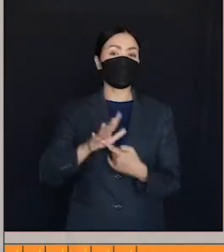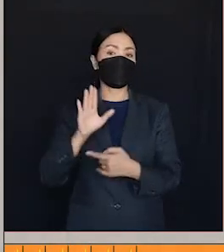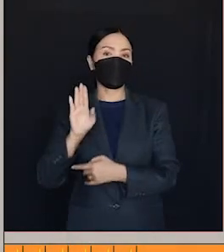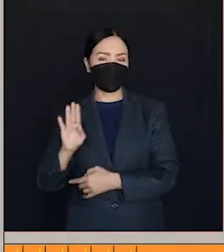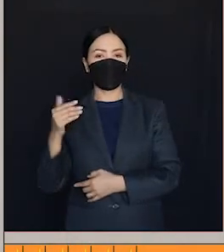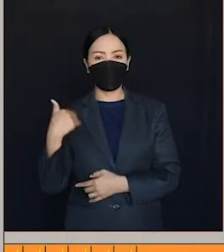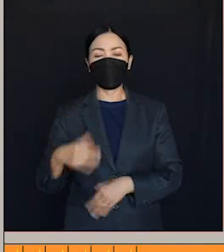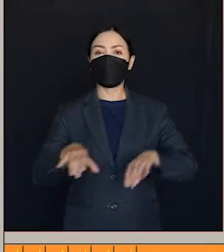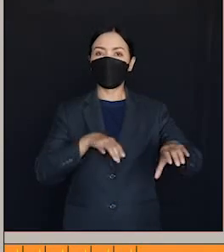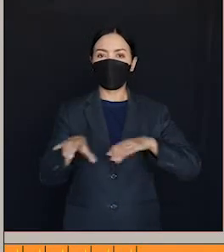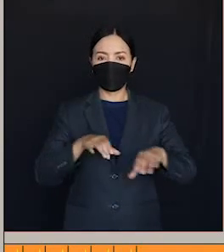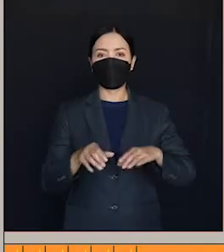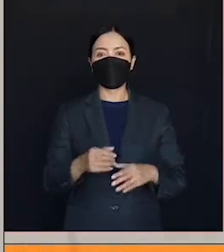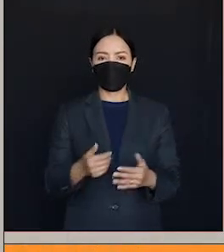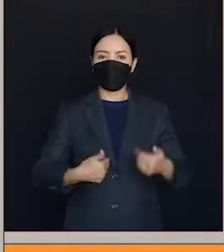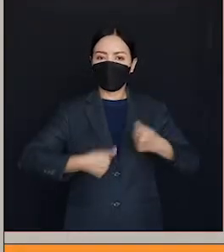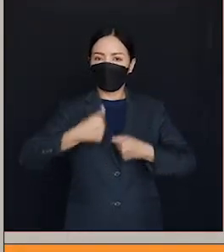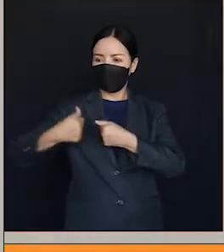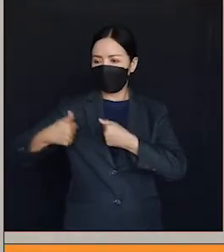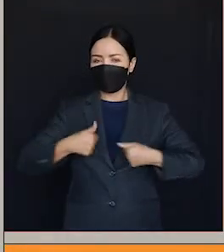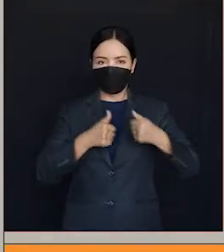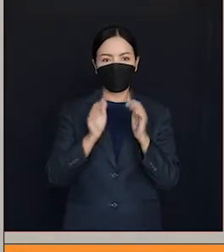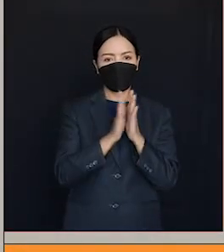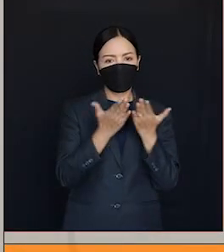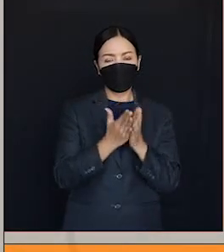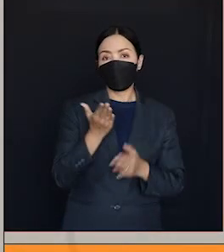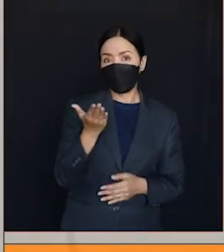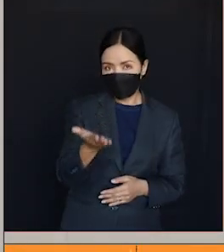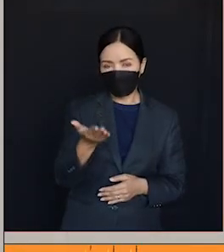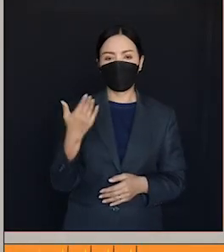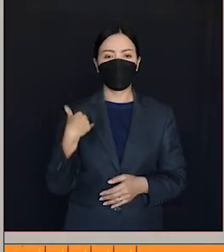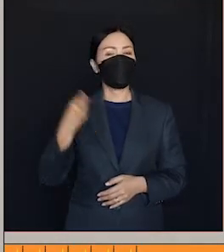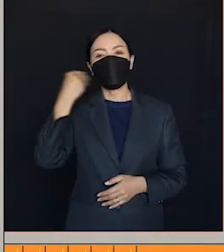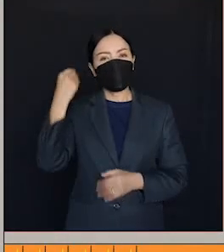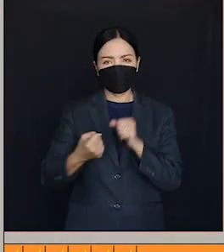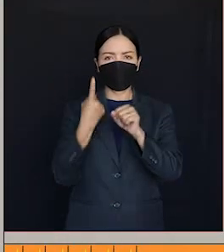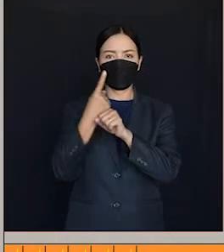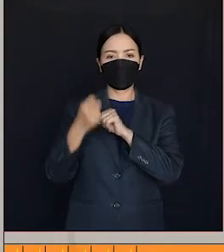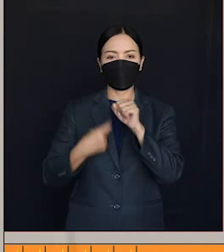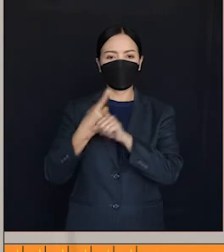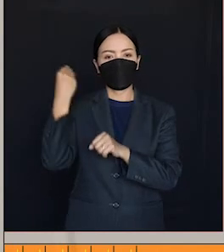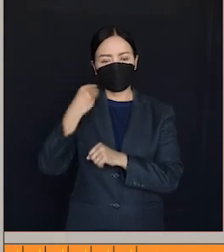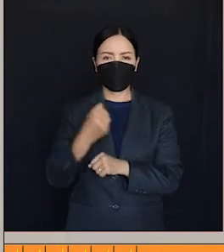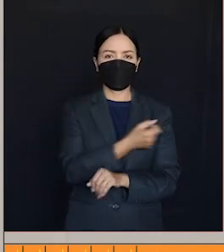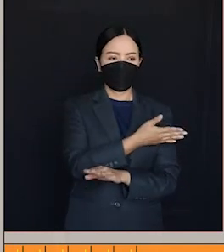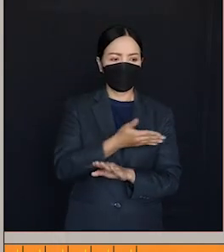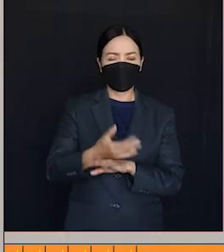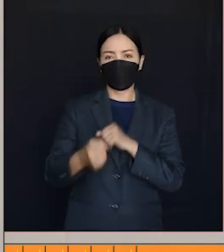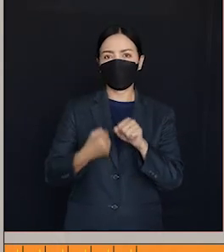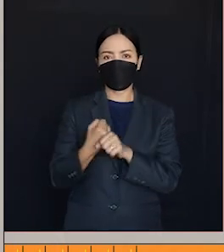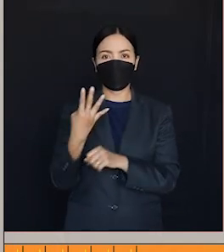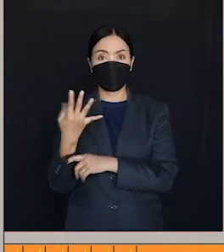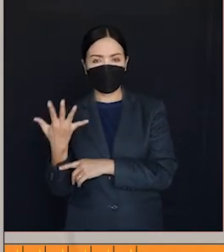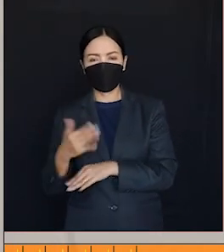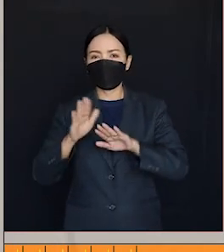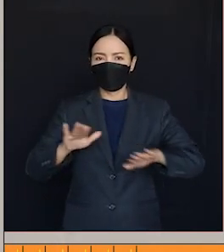การจัดงานเข้ามาประกวดหนังสือ ePub ทุกปีนะคะ 4-5 ปีนะคะมีเ